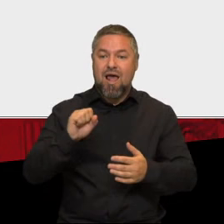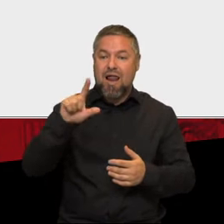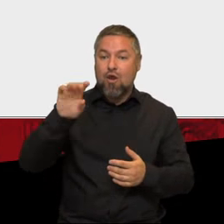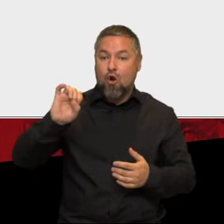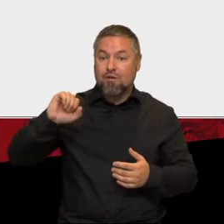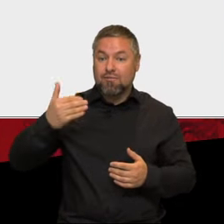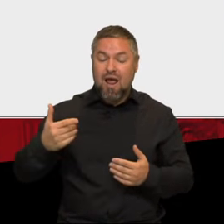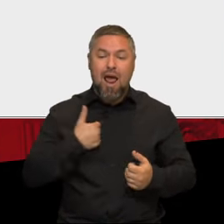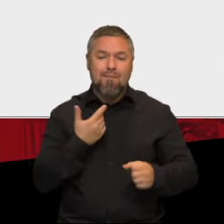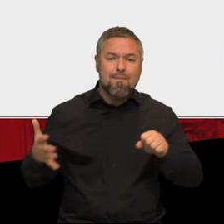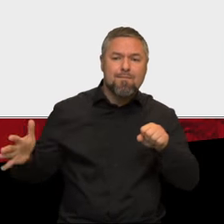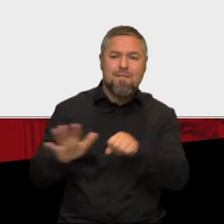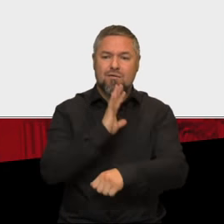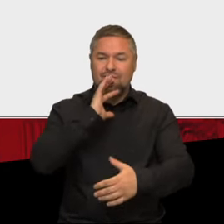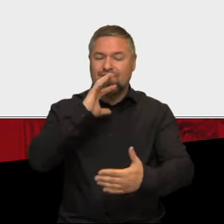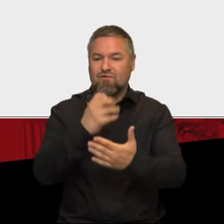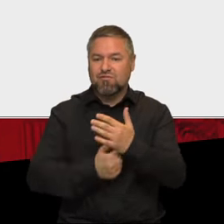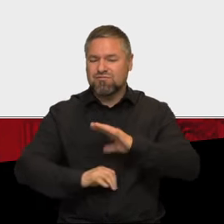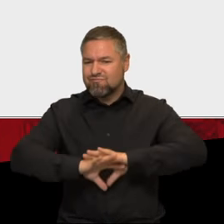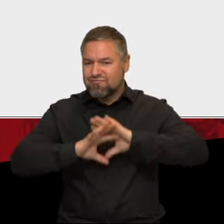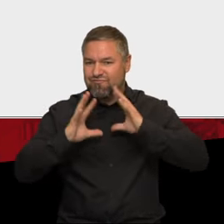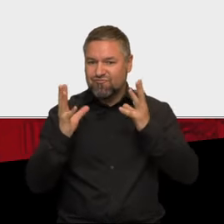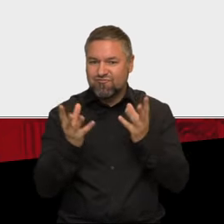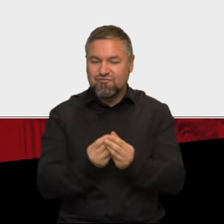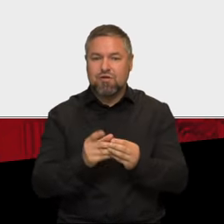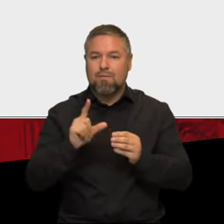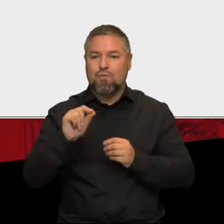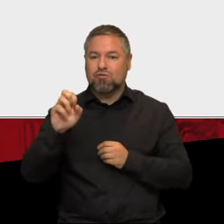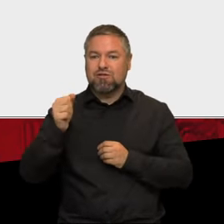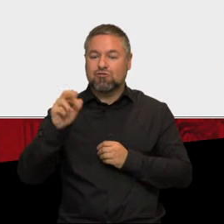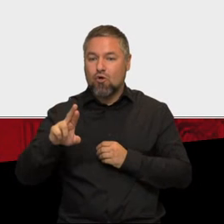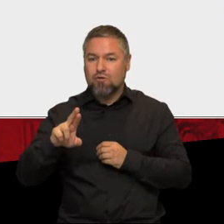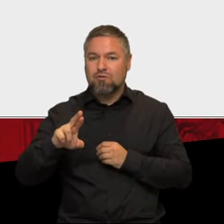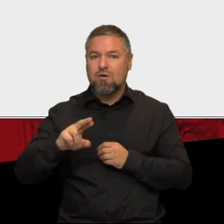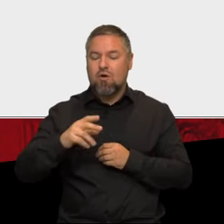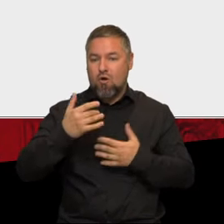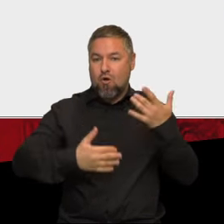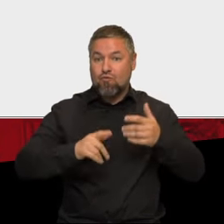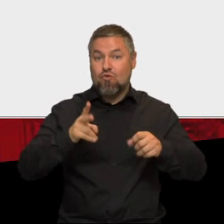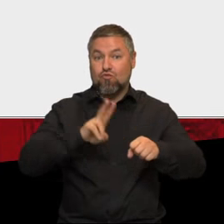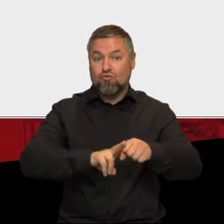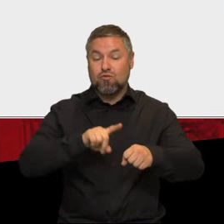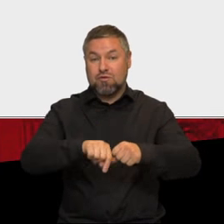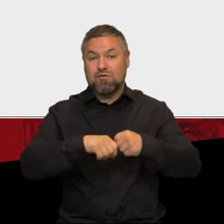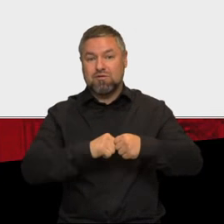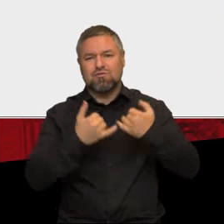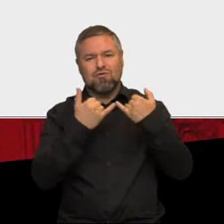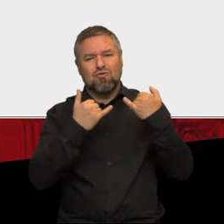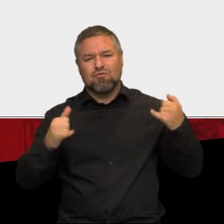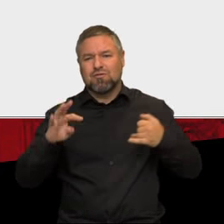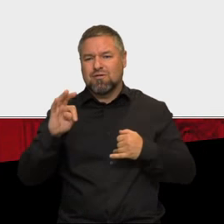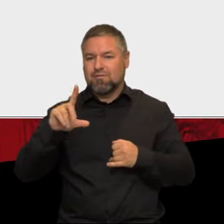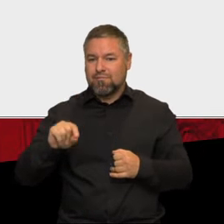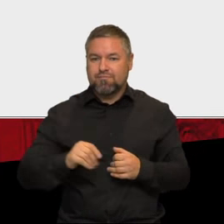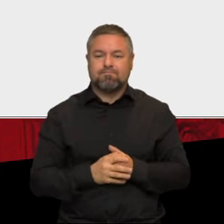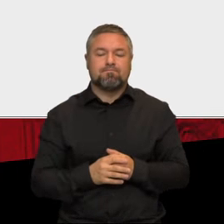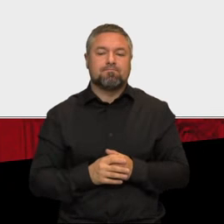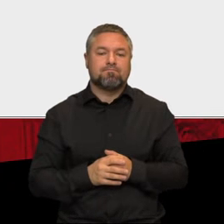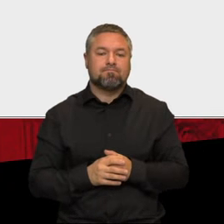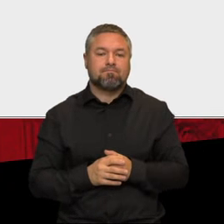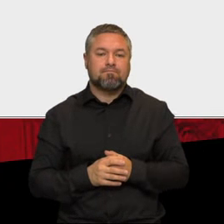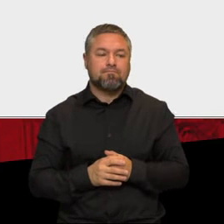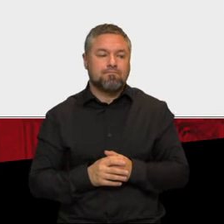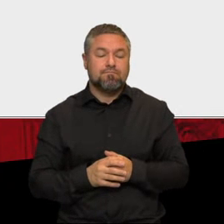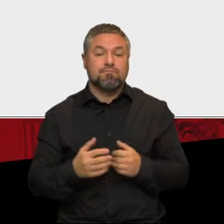móc w pełni wykorzystać wszystkie procesory, które są zresztą różnego typu.